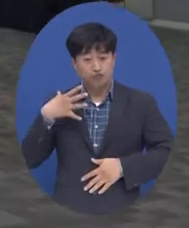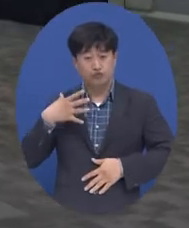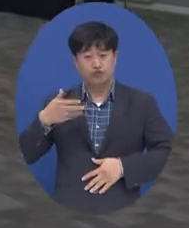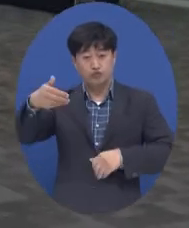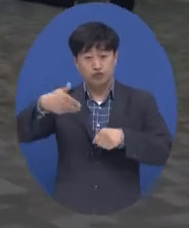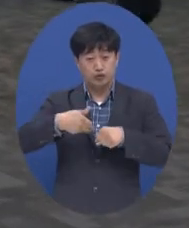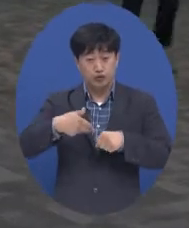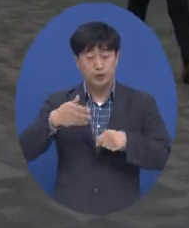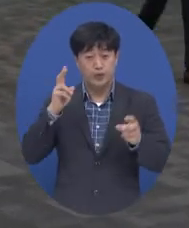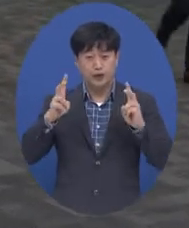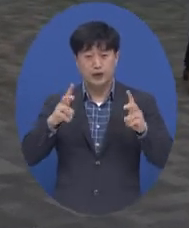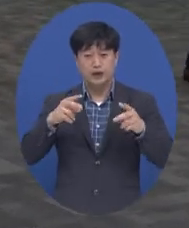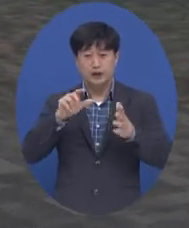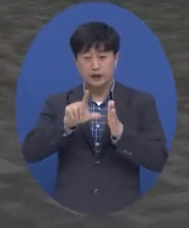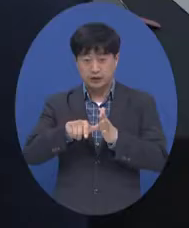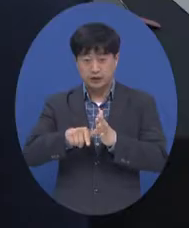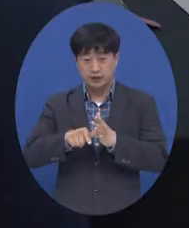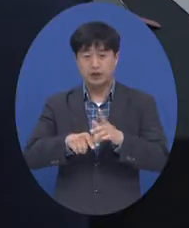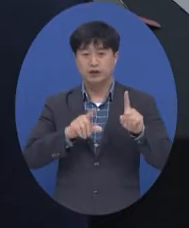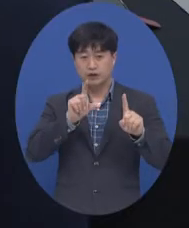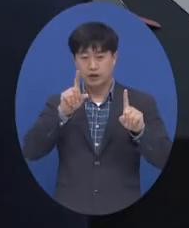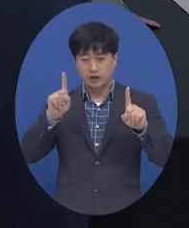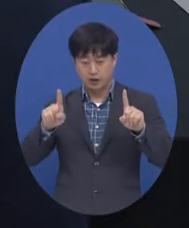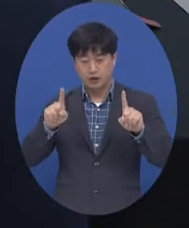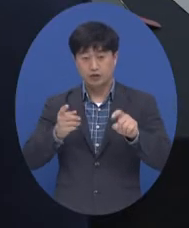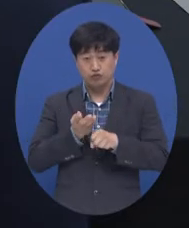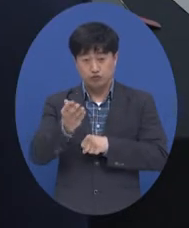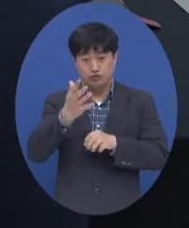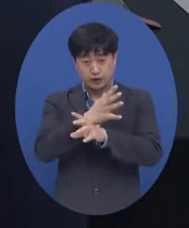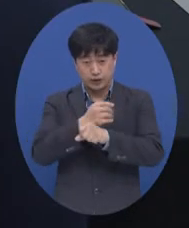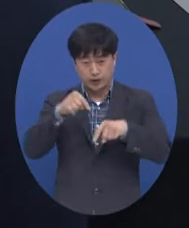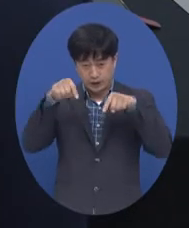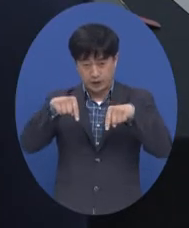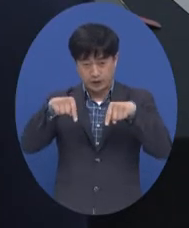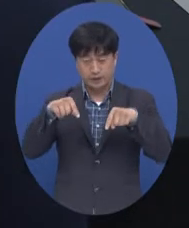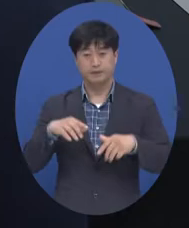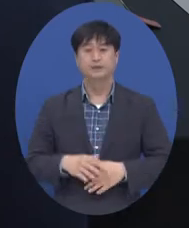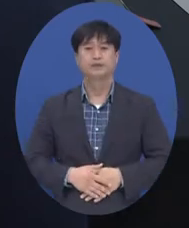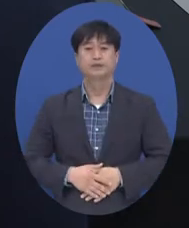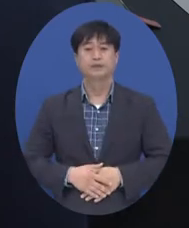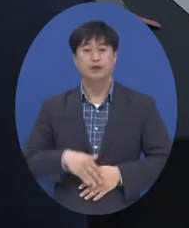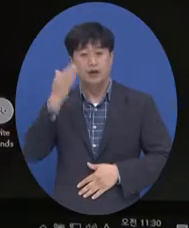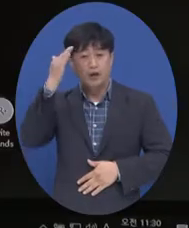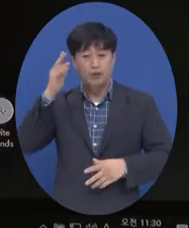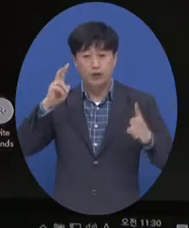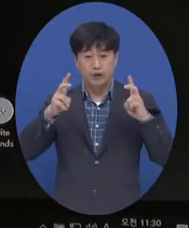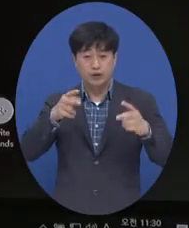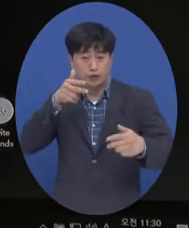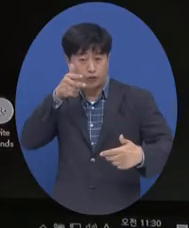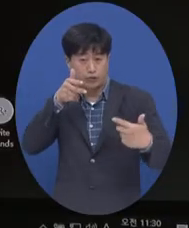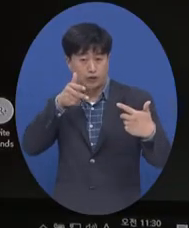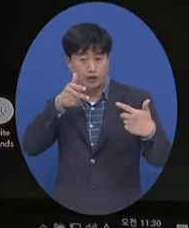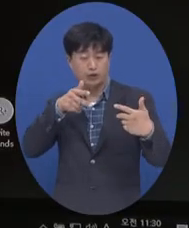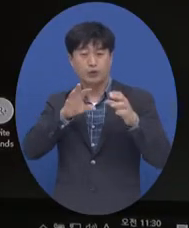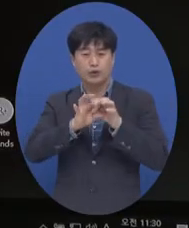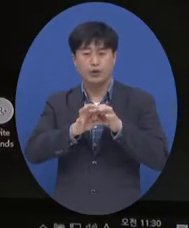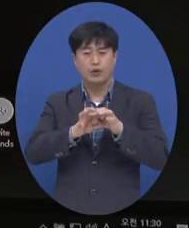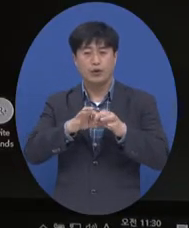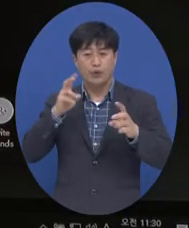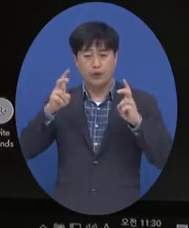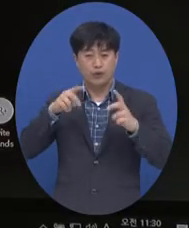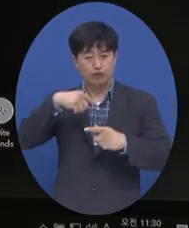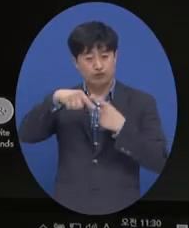수입업체가 실시간 1대1 수출 계약 상담을 합니다. 우리 기업이 화상 카메라를 통해 회사 운영